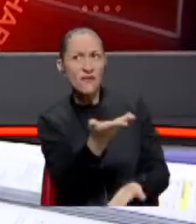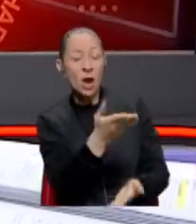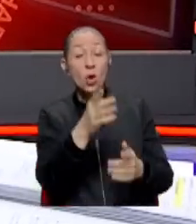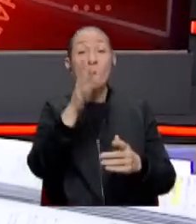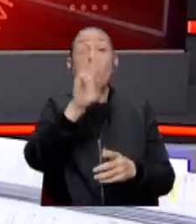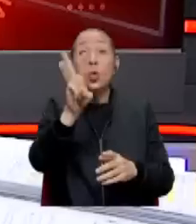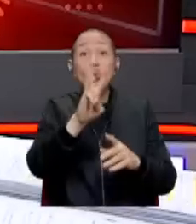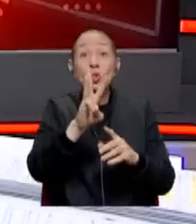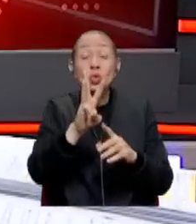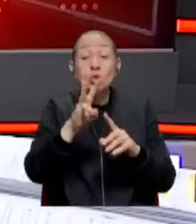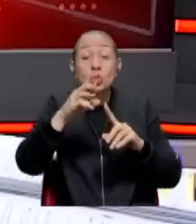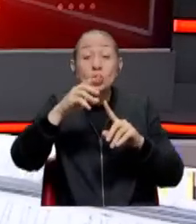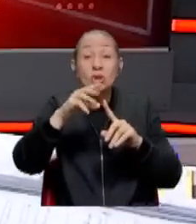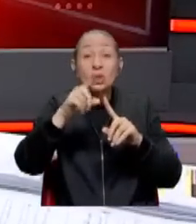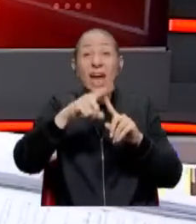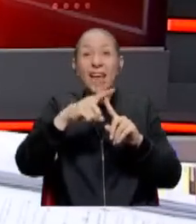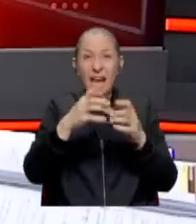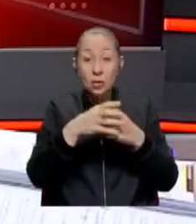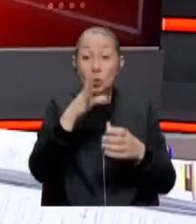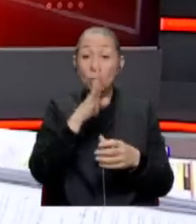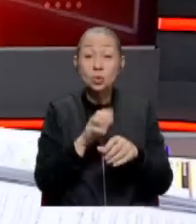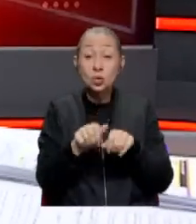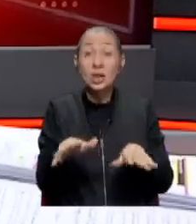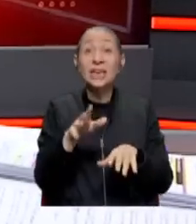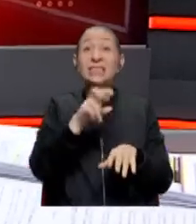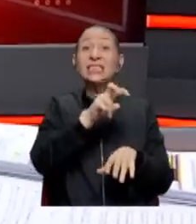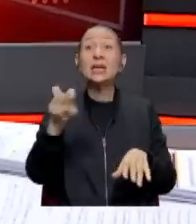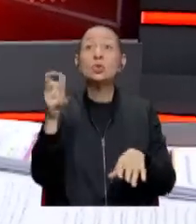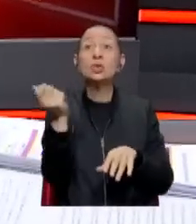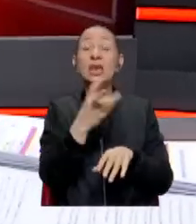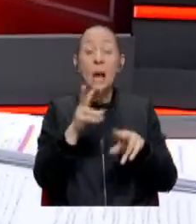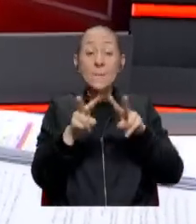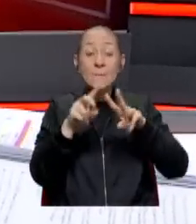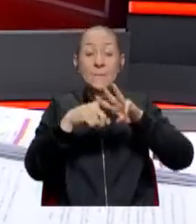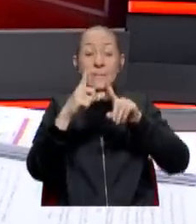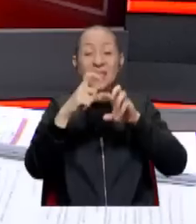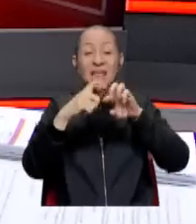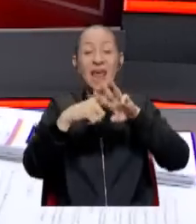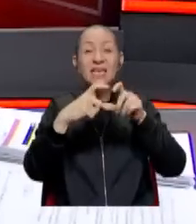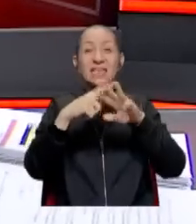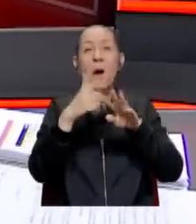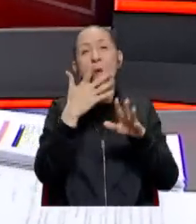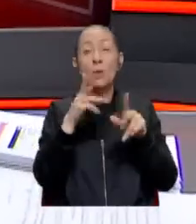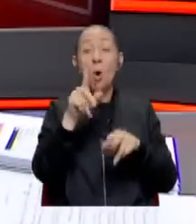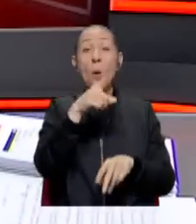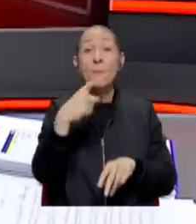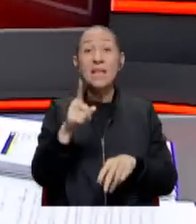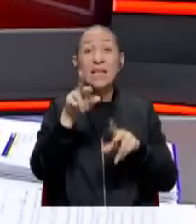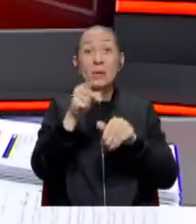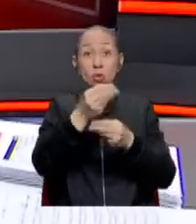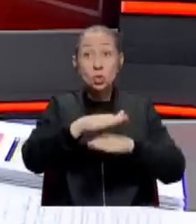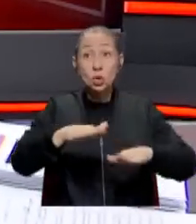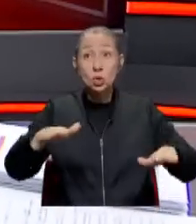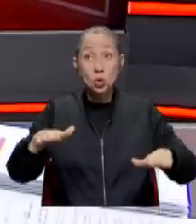tarikat 400'de kolu var bunların 800 kadar medrese faal 10.000 kadar çocuk